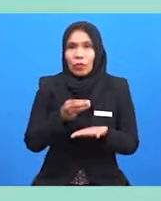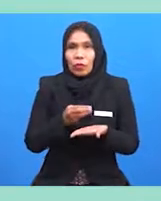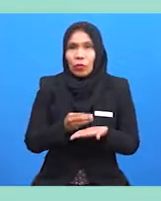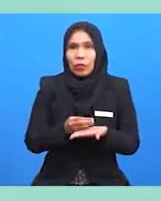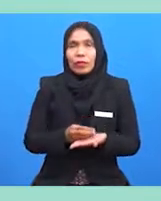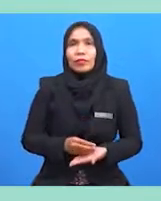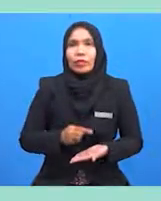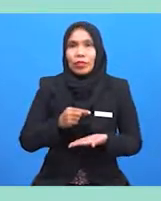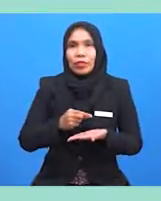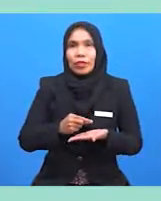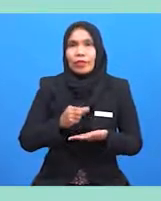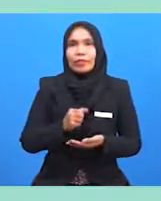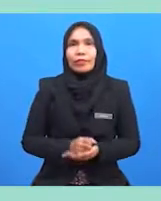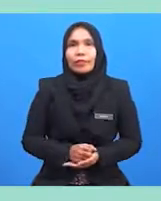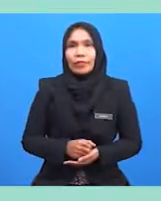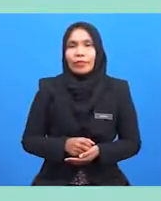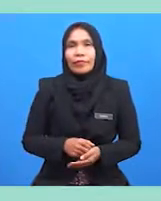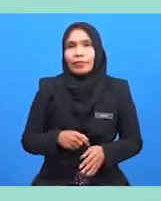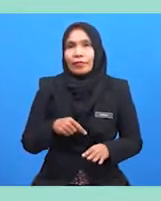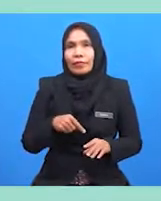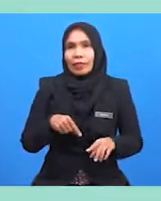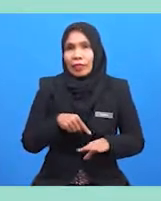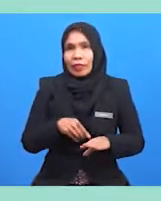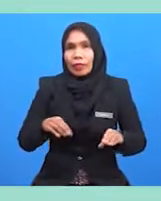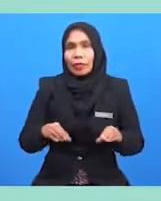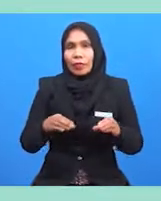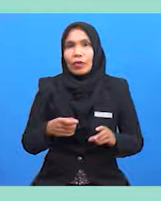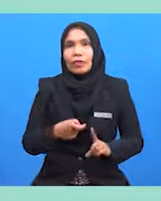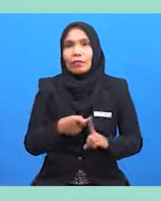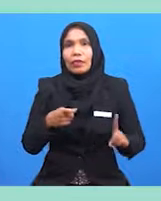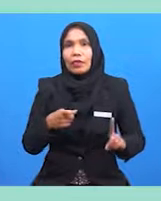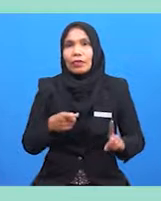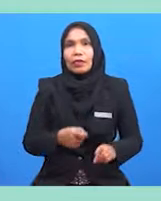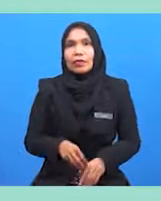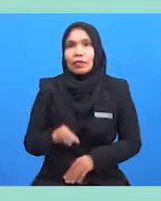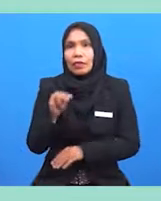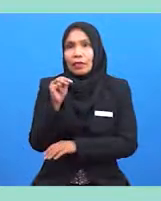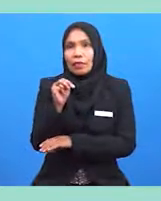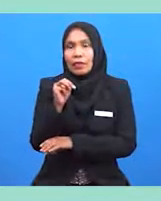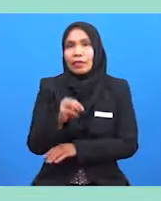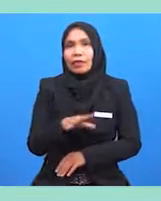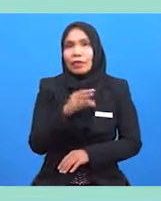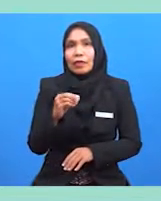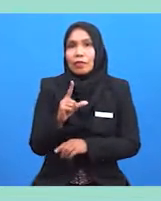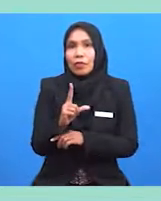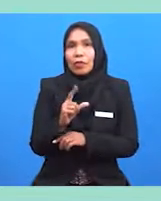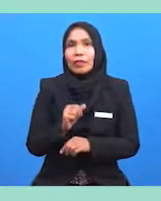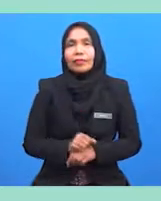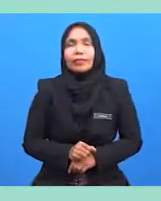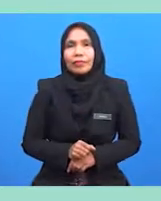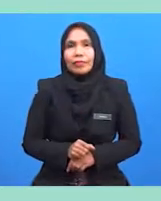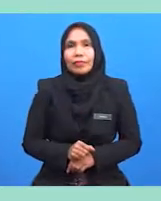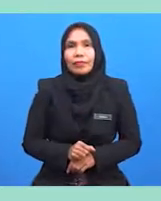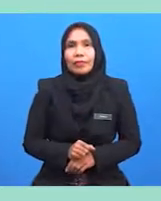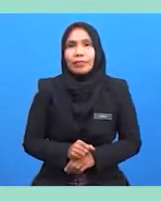Duit shilling diperbuat daripada nikel dan logam. Duit shilling merupakan wang tanda